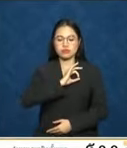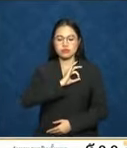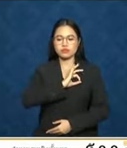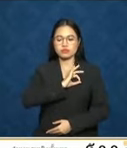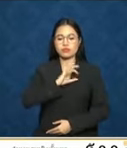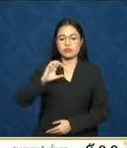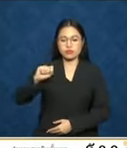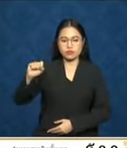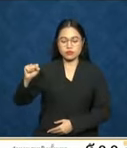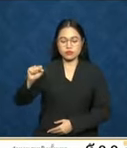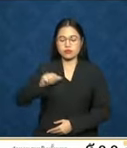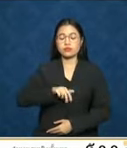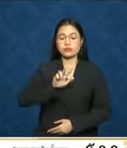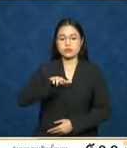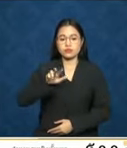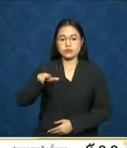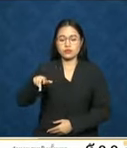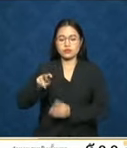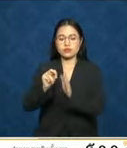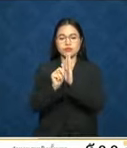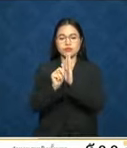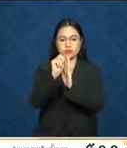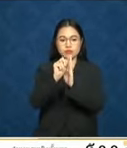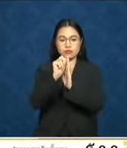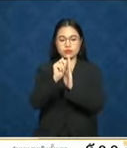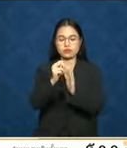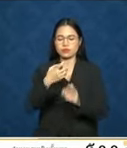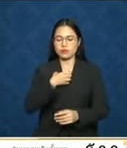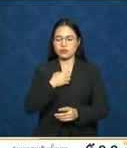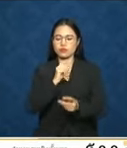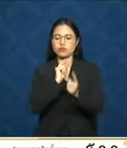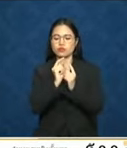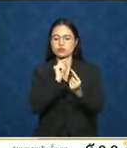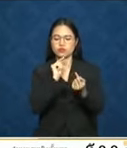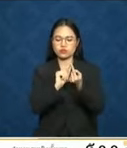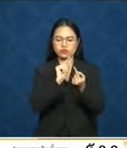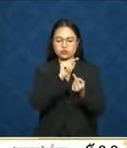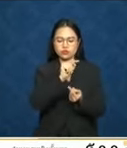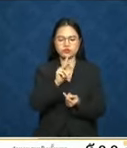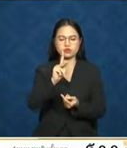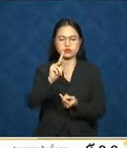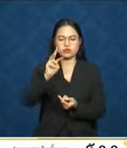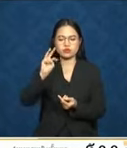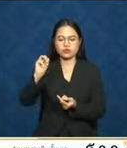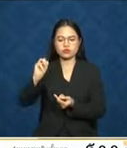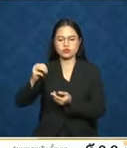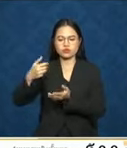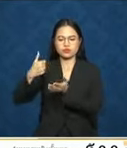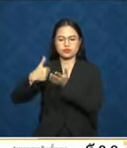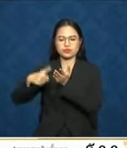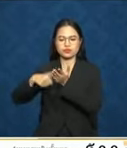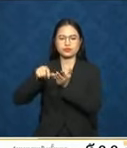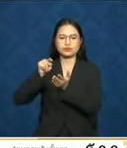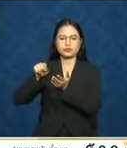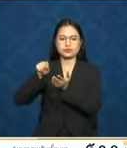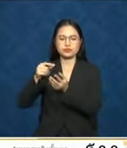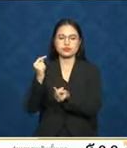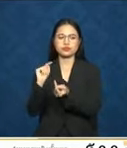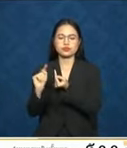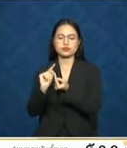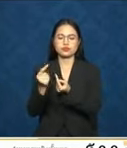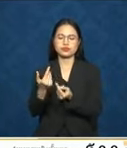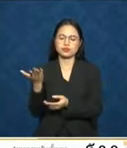น่านพรรคเพื่อไทยขอลือท่านประธานผ่านไปยังกรมสรรพสามิตนะครับเมื่อวันอาทิตย์ที่ผ่านมาเนี่ยกลุ่มสุราพื้นบ้านขนาดเล็กได้มาป